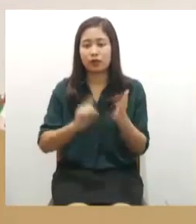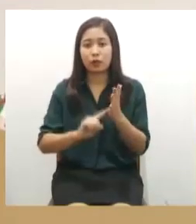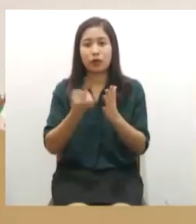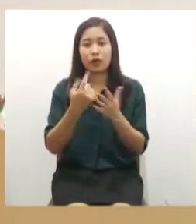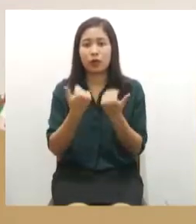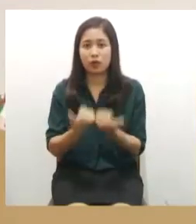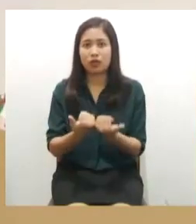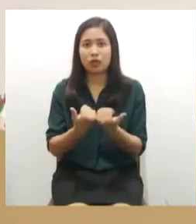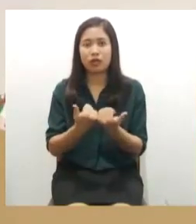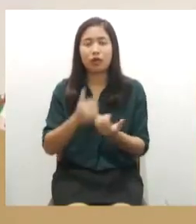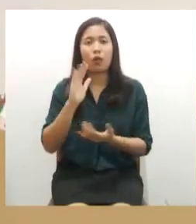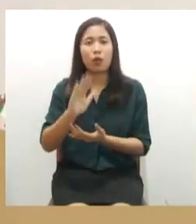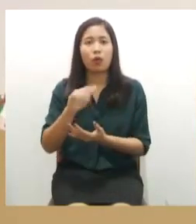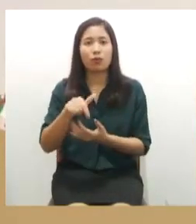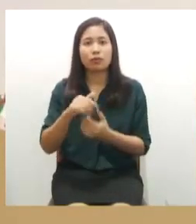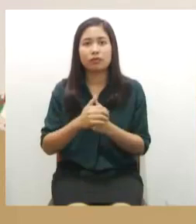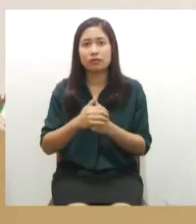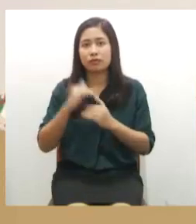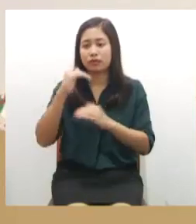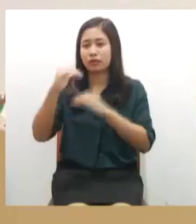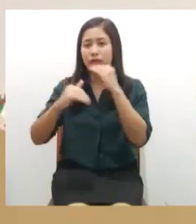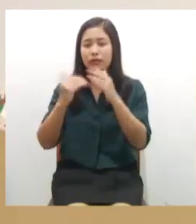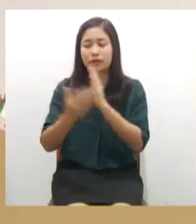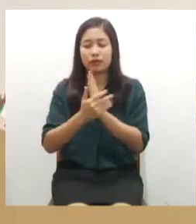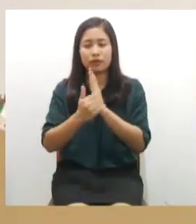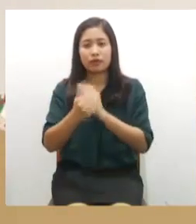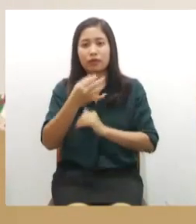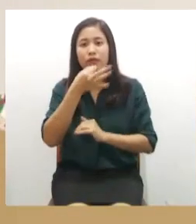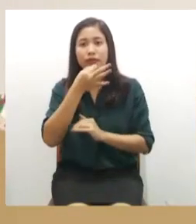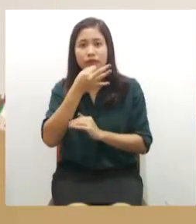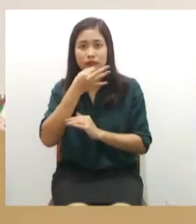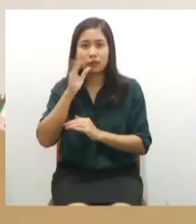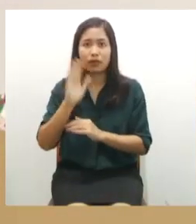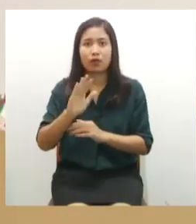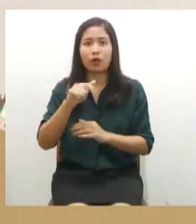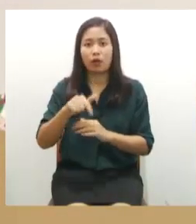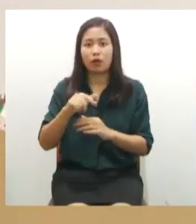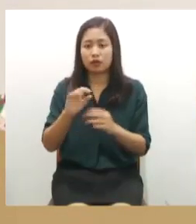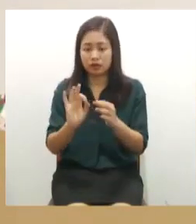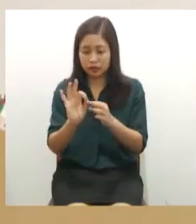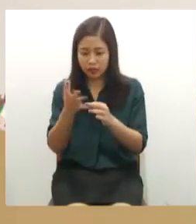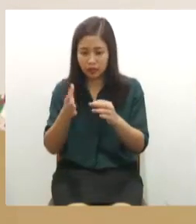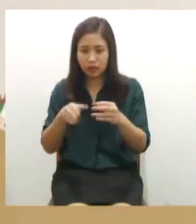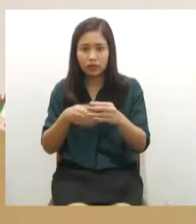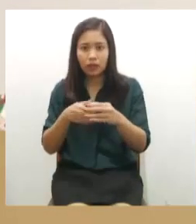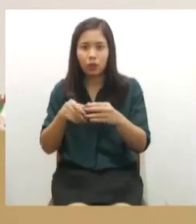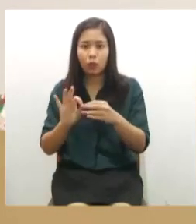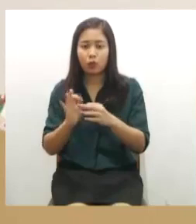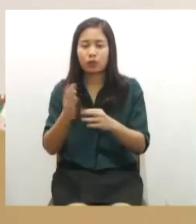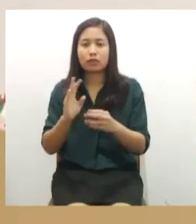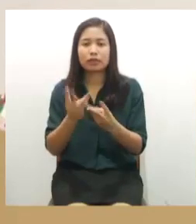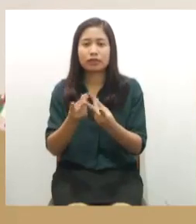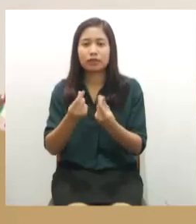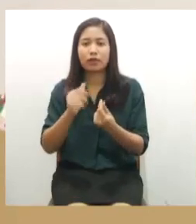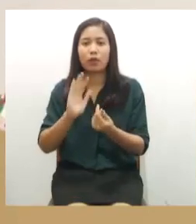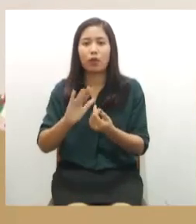ริ่มต้นด้วย VTR กิจกรรมพัฒนาทักษะอาชีพการทำเตาดินเผาถ่านของโรงเรียนบ้านหนองขอนจังหวัดกาญจ